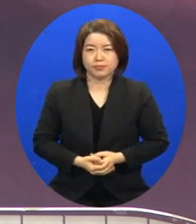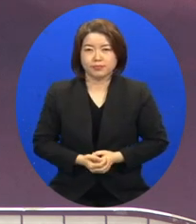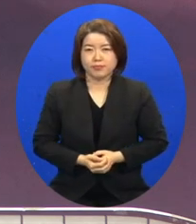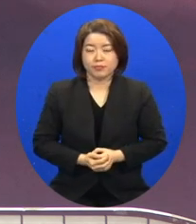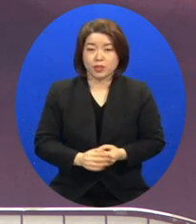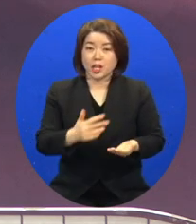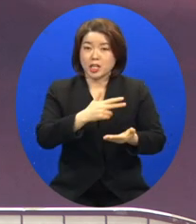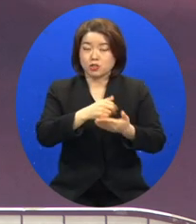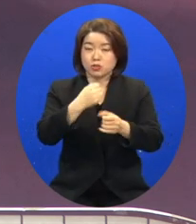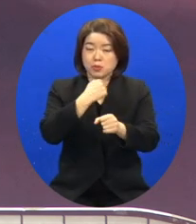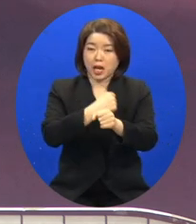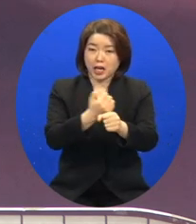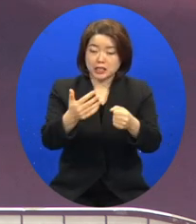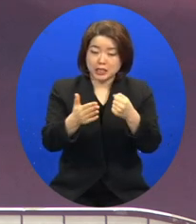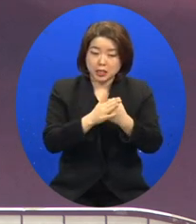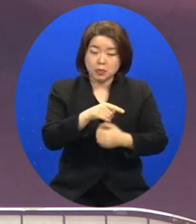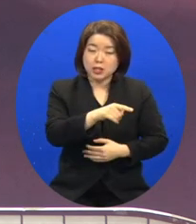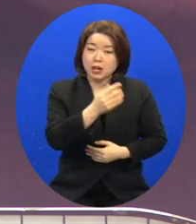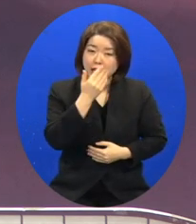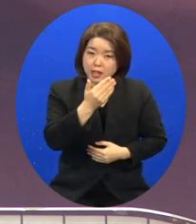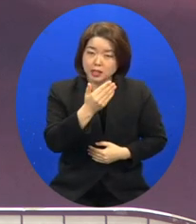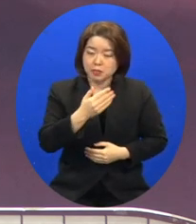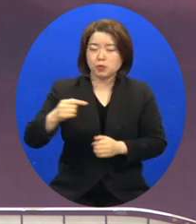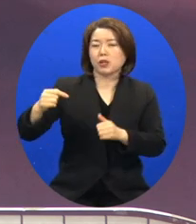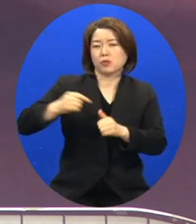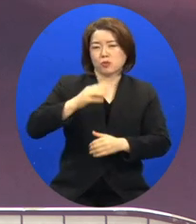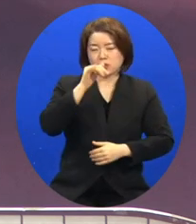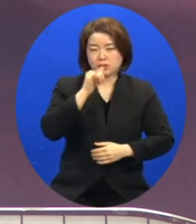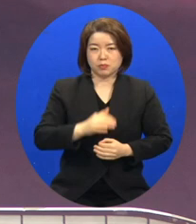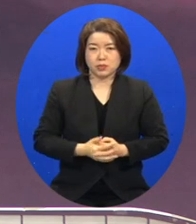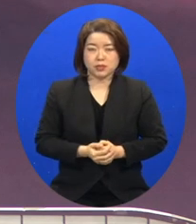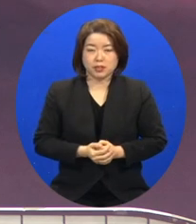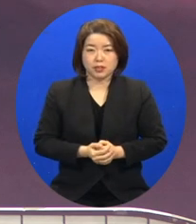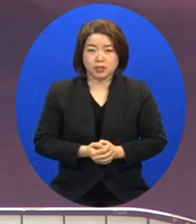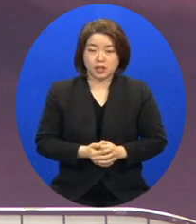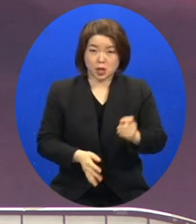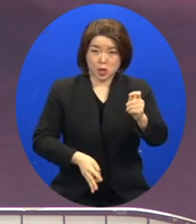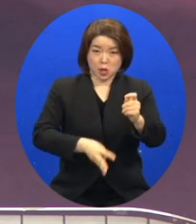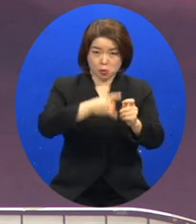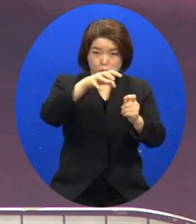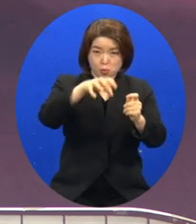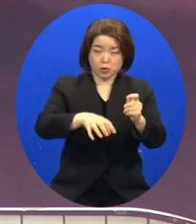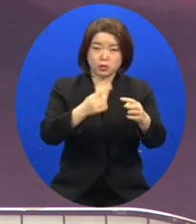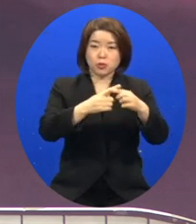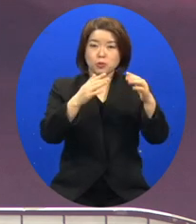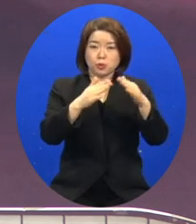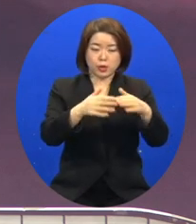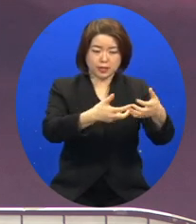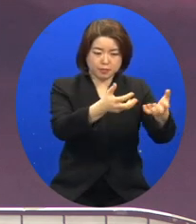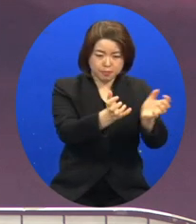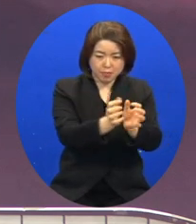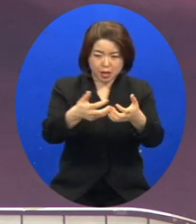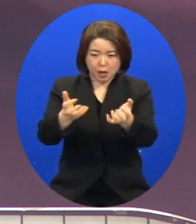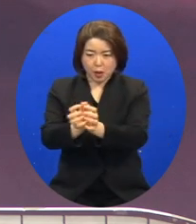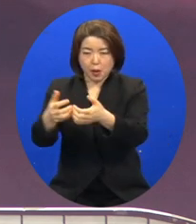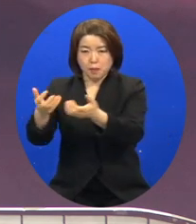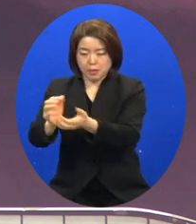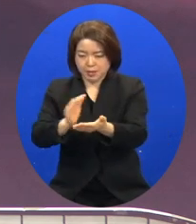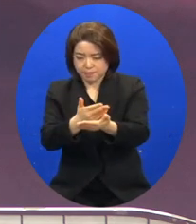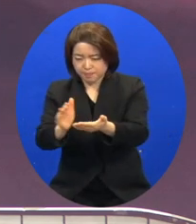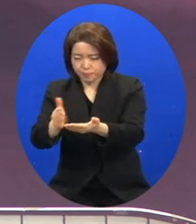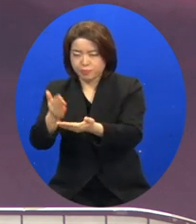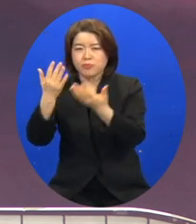주님이 하시니까 그렇게 하라고 하신 것입니다 사실 고린도 교회는 굉장히 파가 많이 알려진 교회입니다